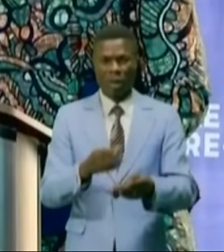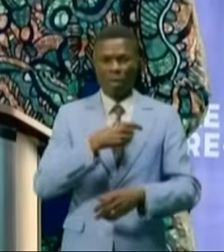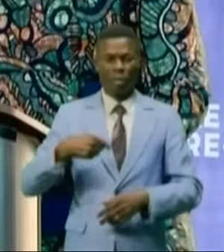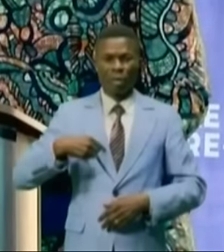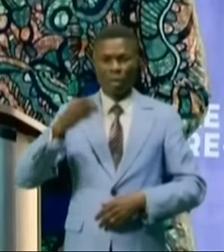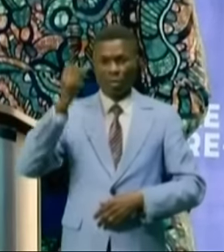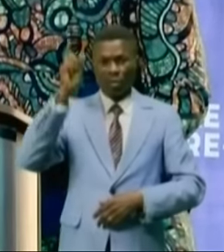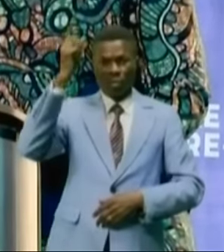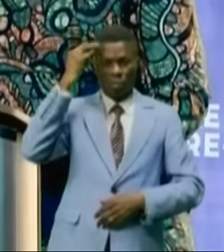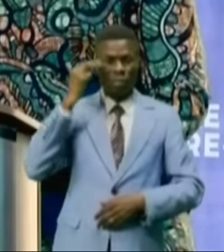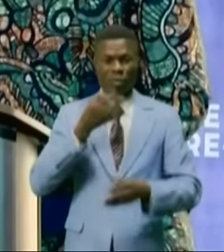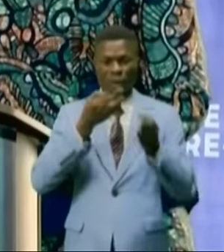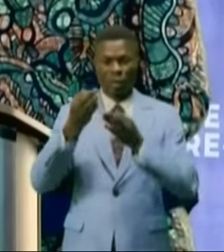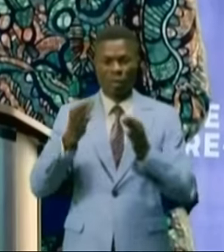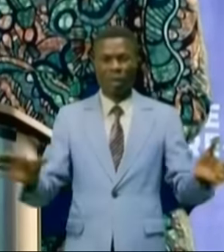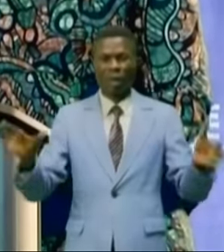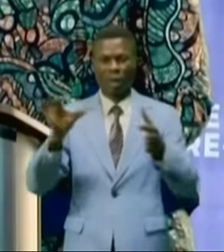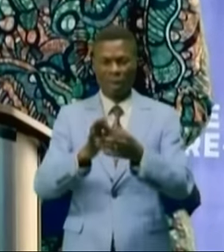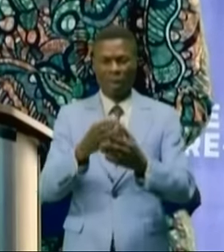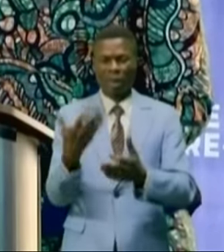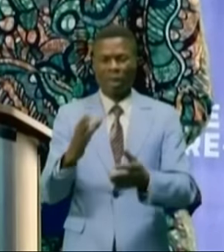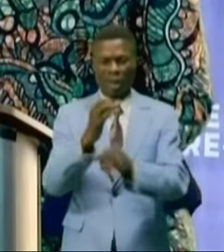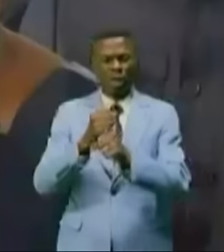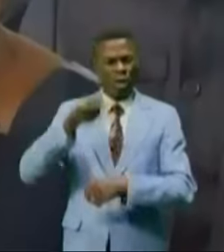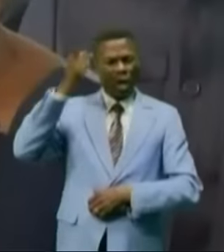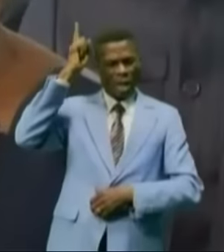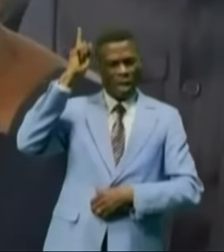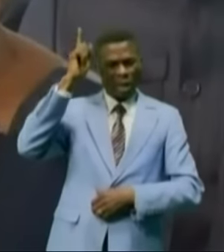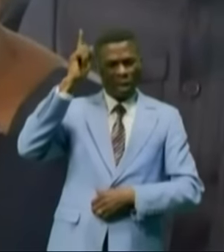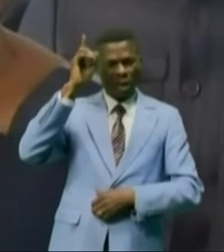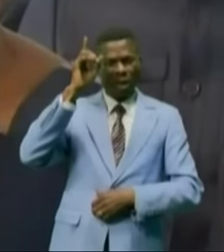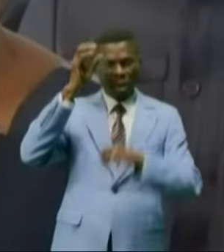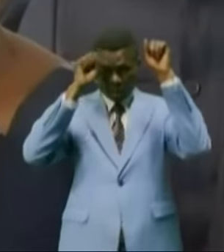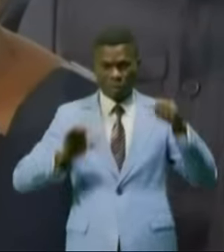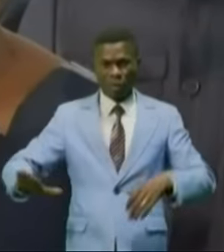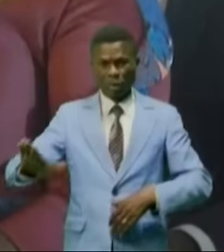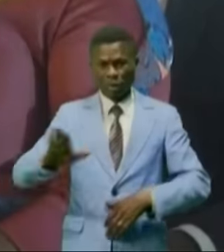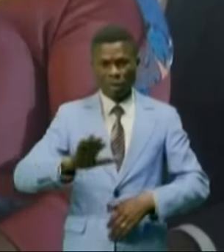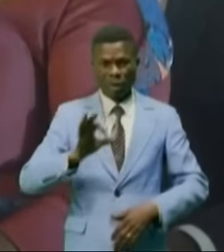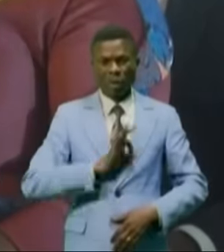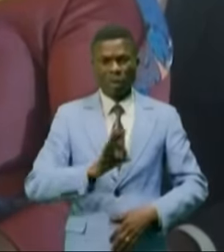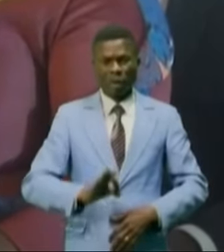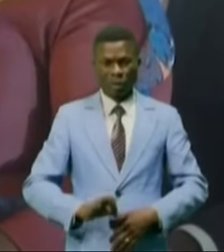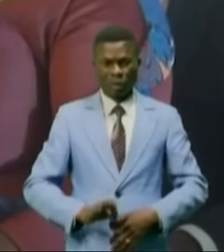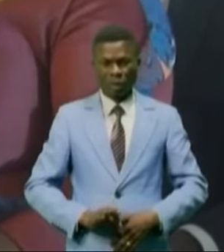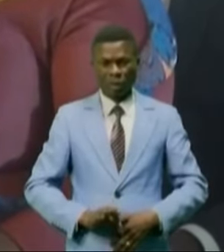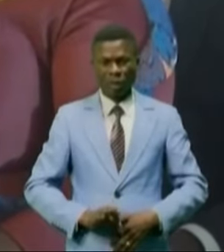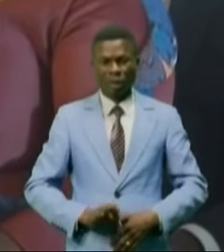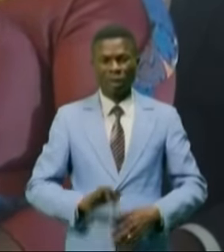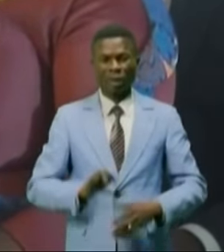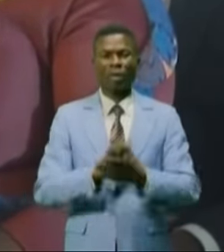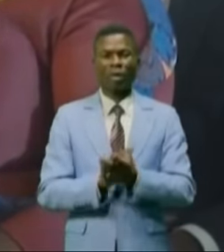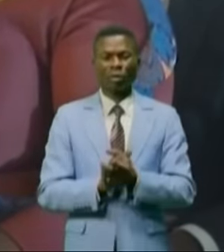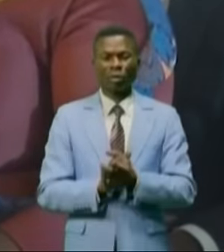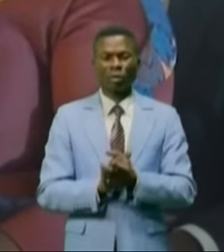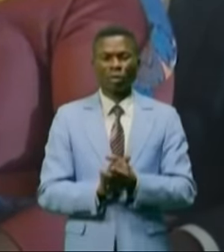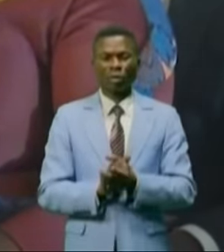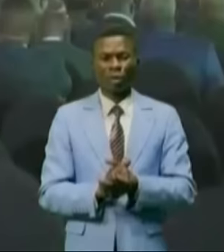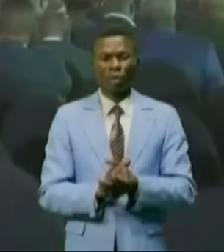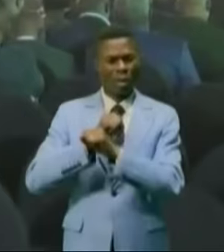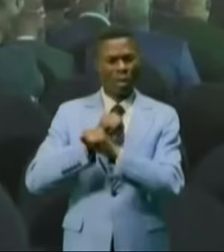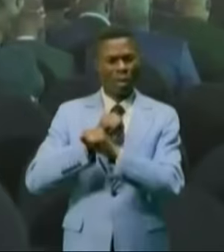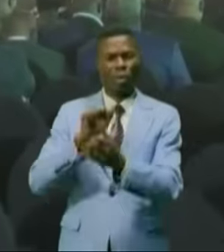est revenue sur la consolidation des acquis du premier mandat du président de la République, Félix-Antoine Tshisekedi Tshilombo,